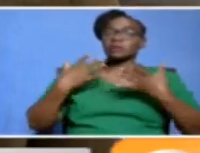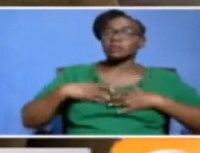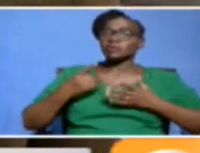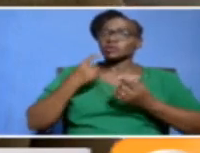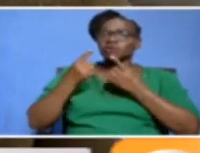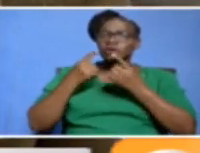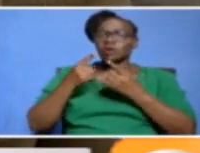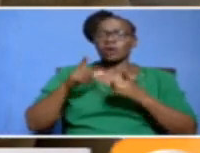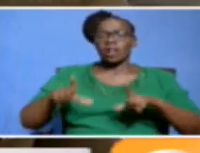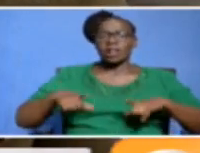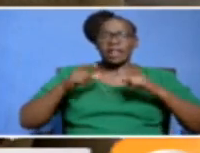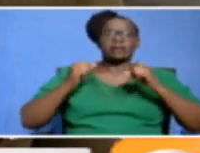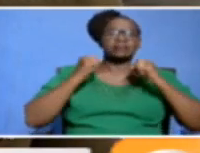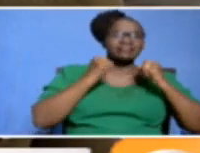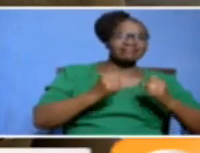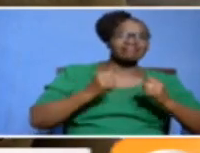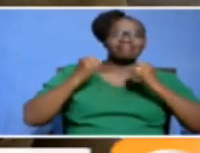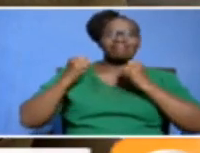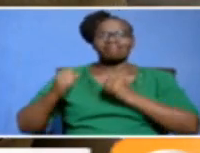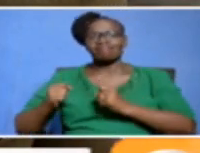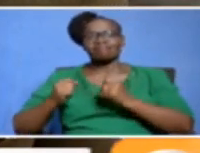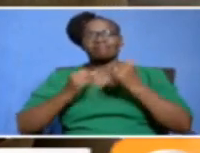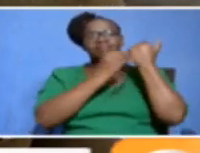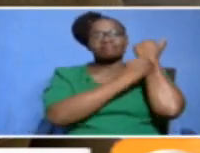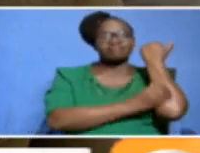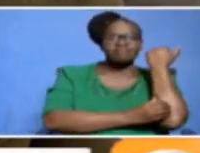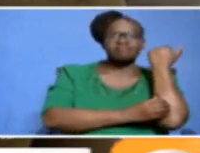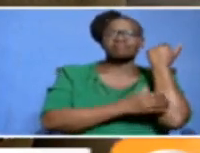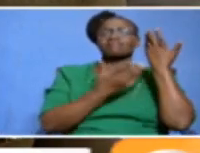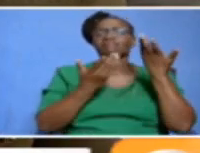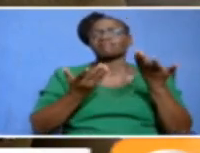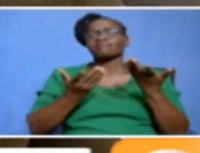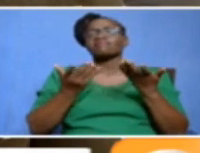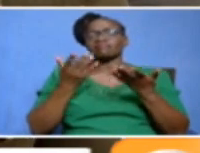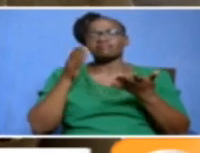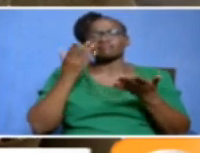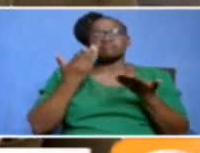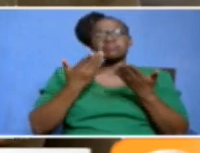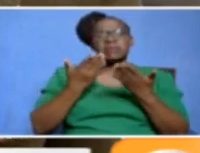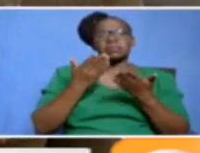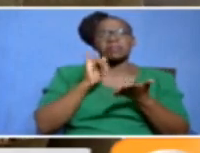hali ngumu ya kimaisha, umaskini unachangia vitu kama hivyo. Lakini